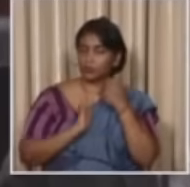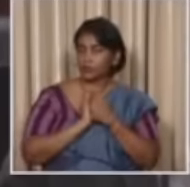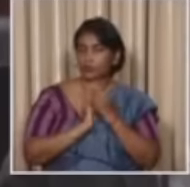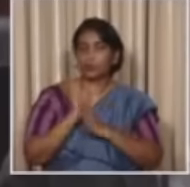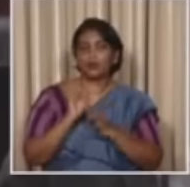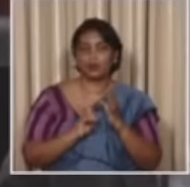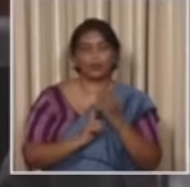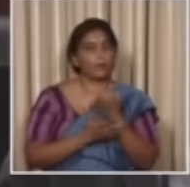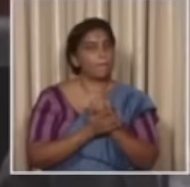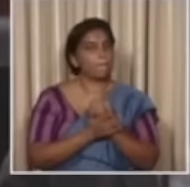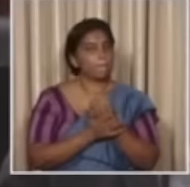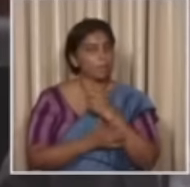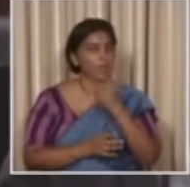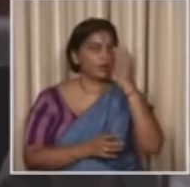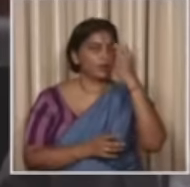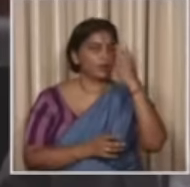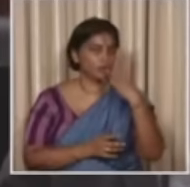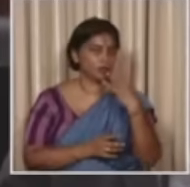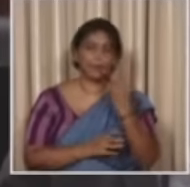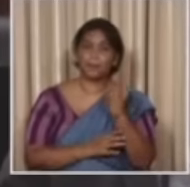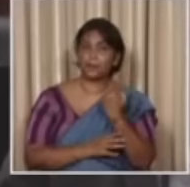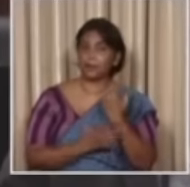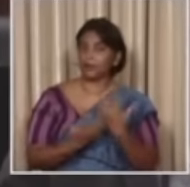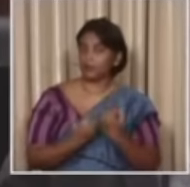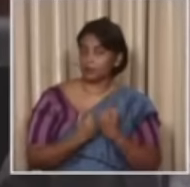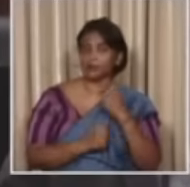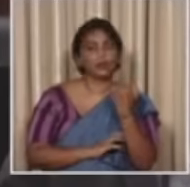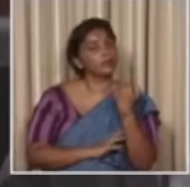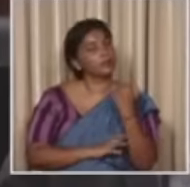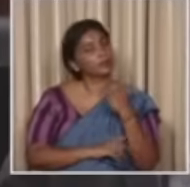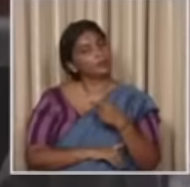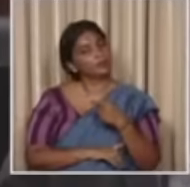මන්ත්‍රීතුමනි මේ පොට්ටුවට 3-2 බලයක් ලැබිලා ඒ බලයෙන්